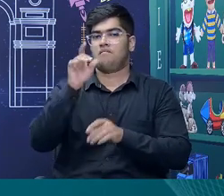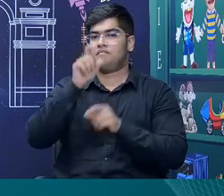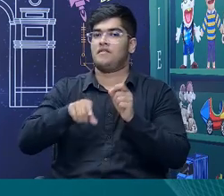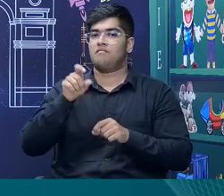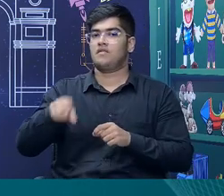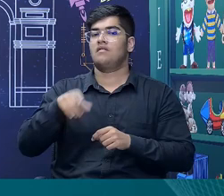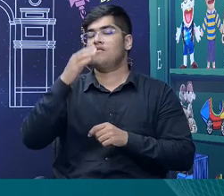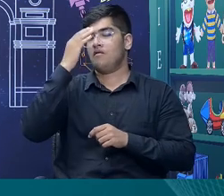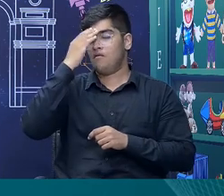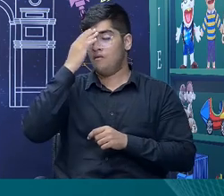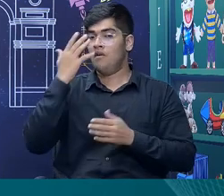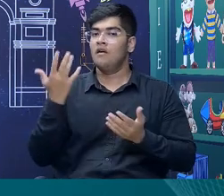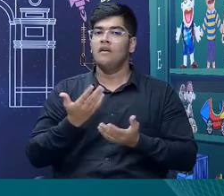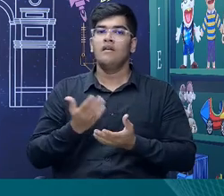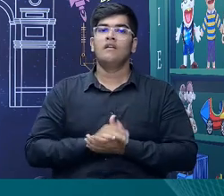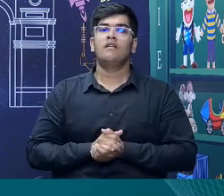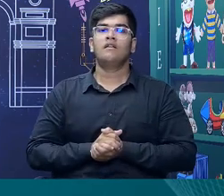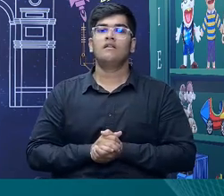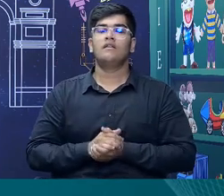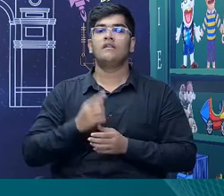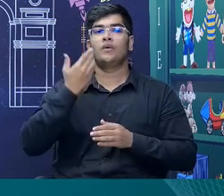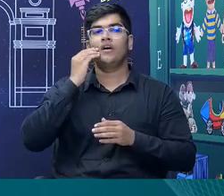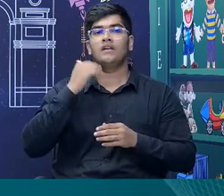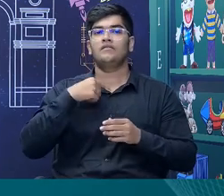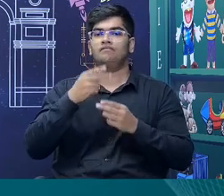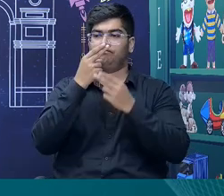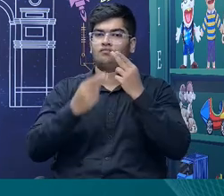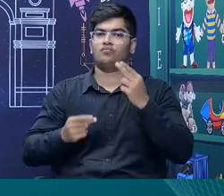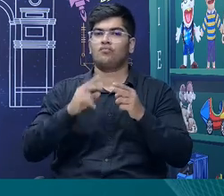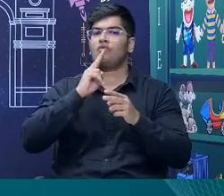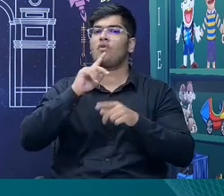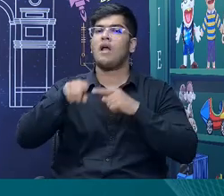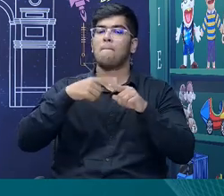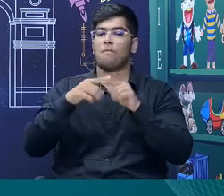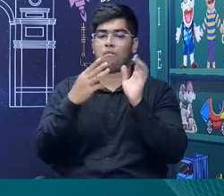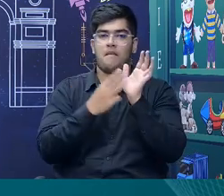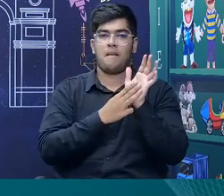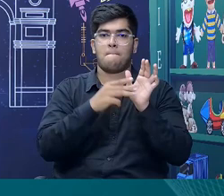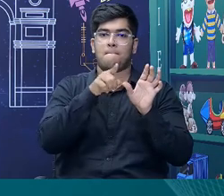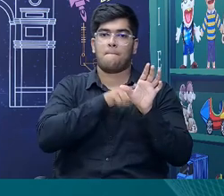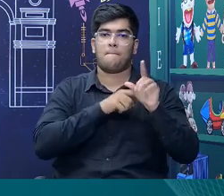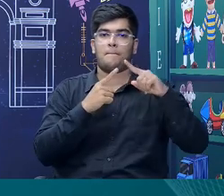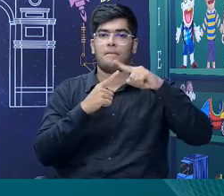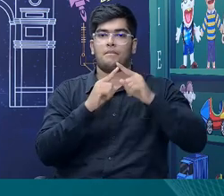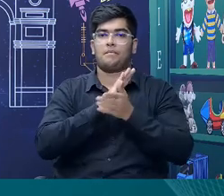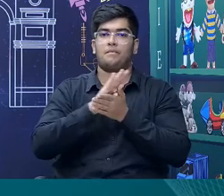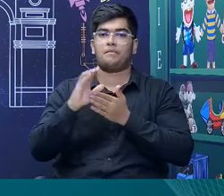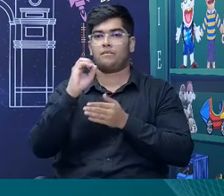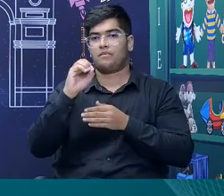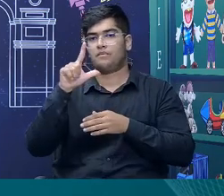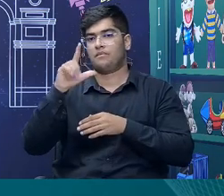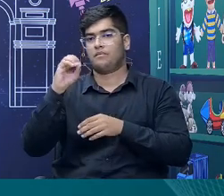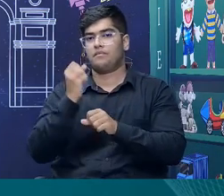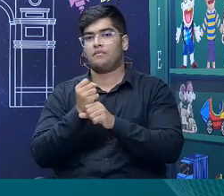चाहूंगी की जब हम माइथॉलजी की बात करते हैं तो वो सब कहानी इसलिए बनाई जाति हैं